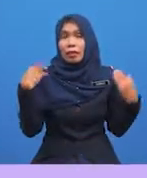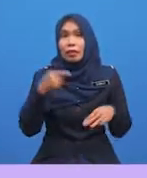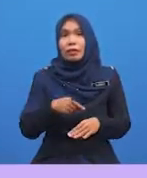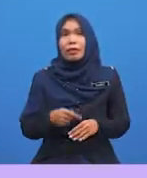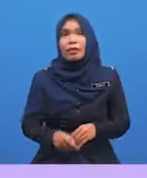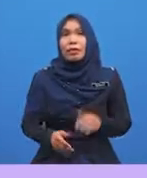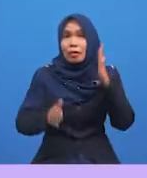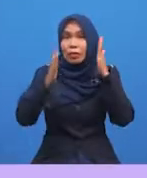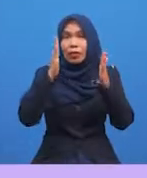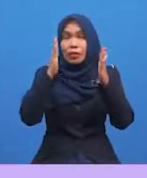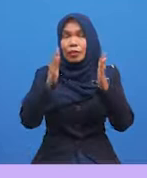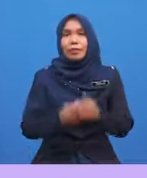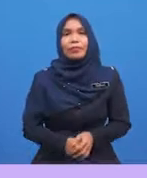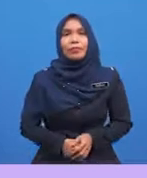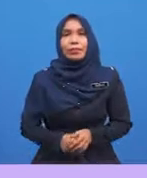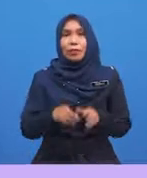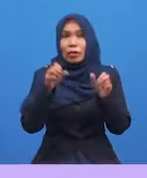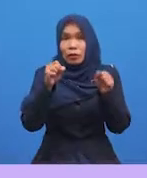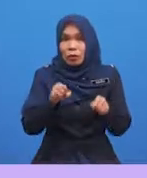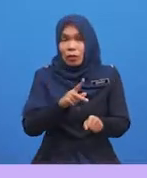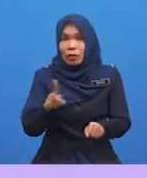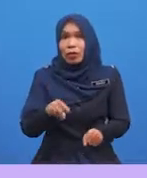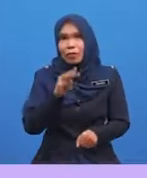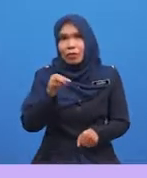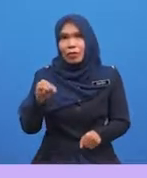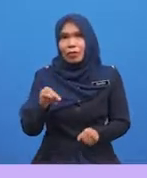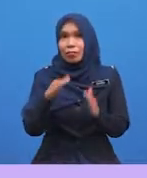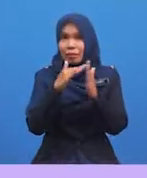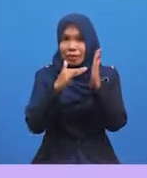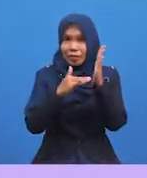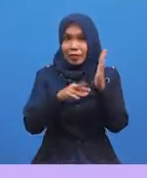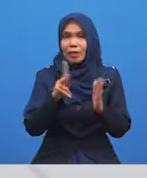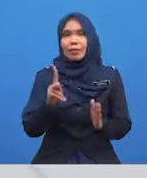bumi yang murid-murid telah belajar di dalam bab sebelum ini?